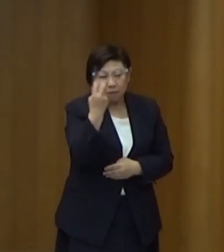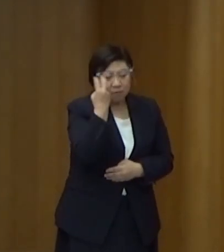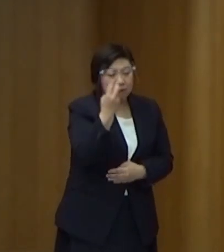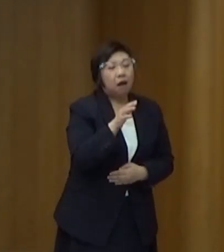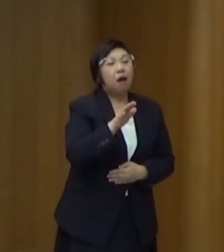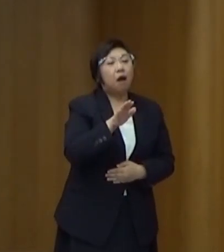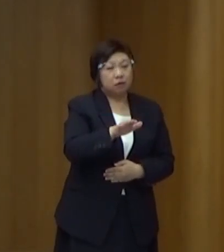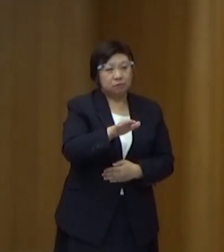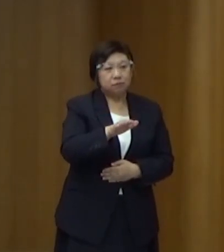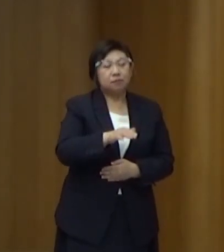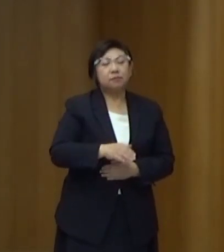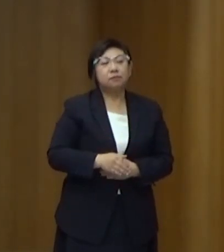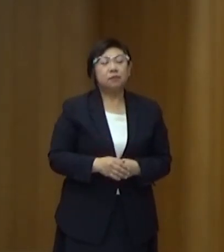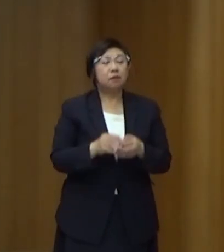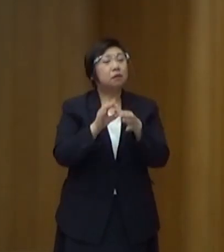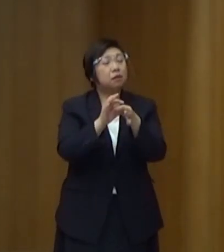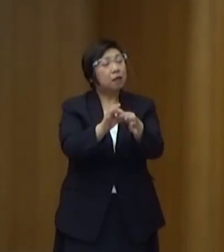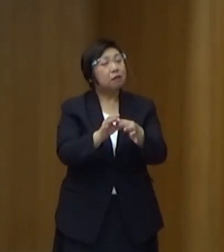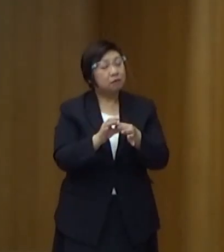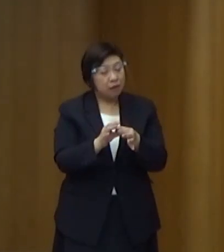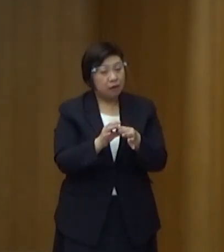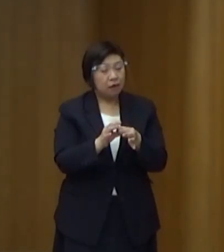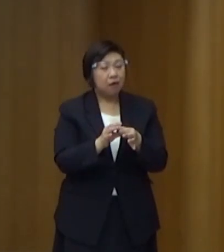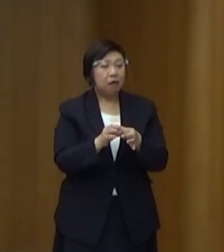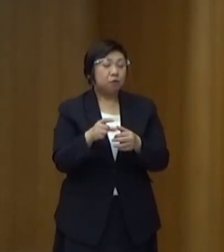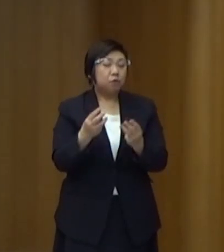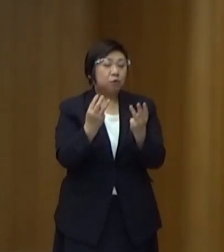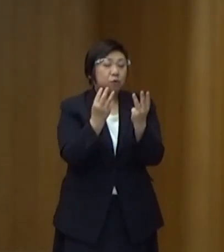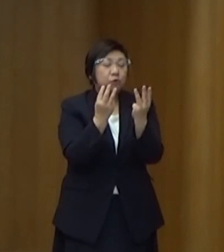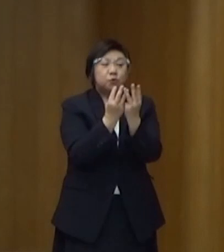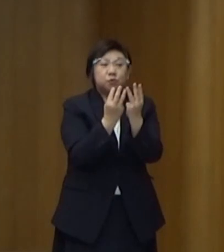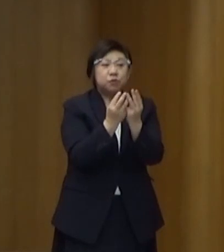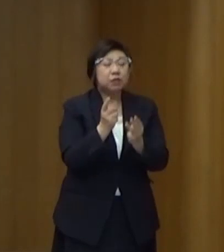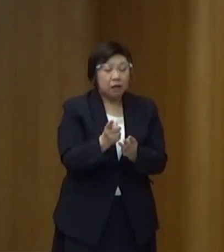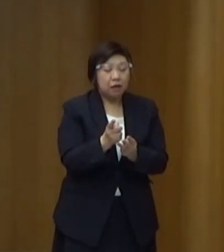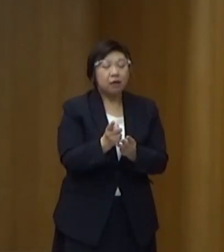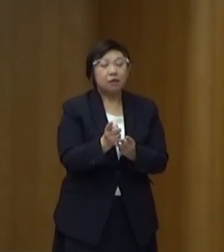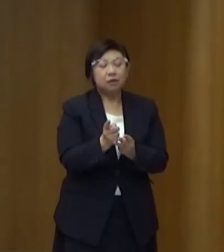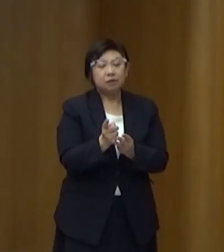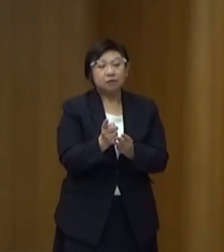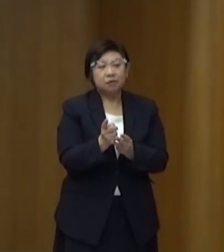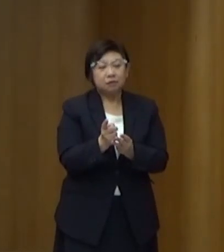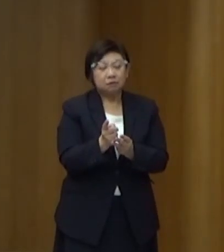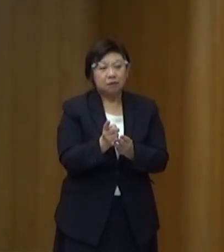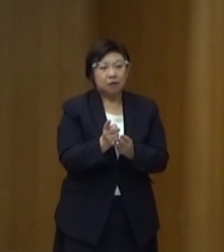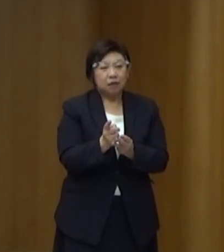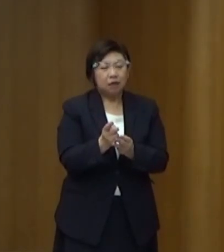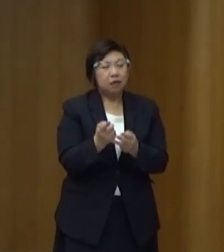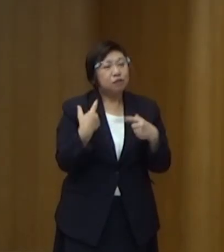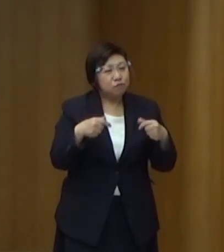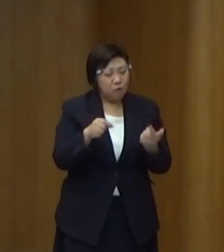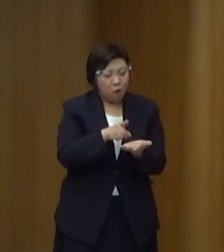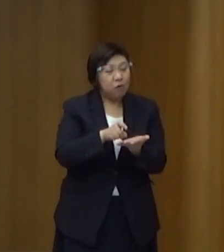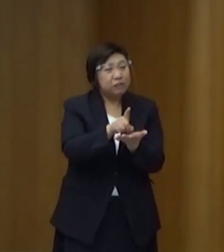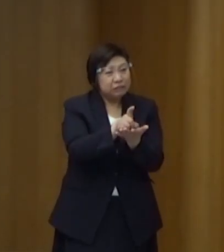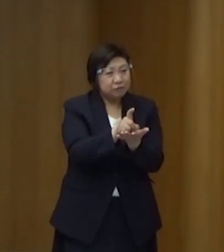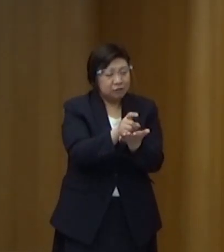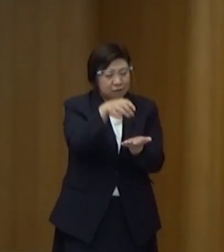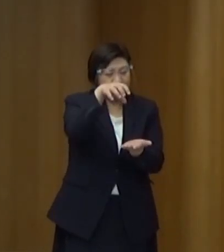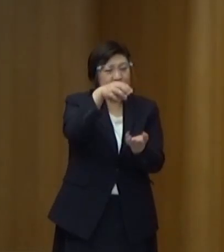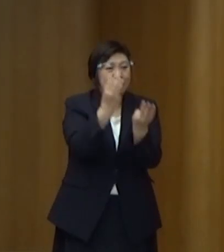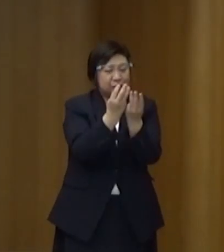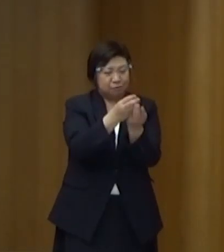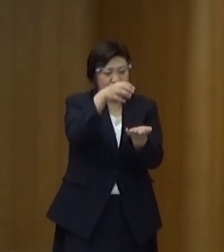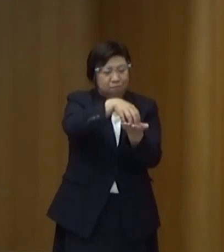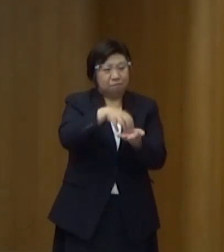るということです。ですからここの数字がよく地図にこう落とし込まれるんですけ